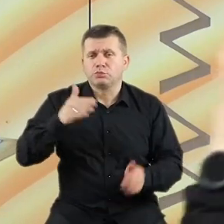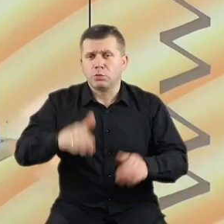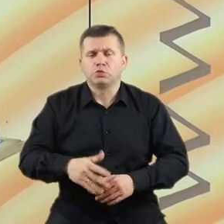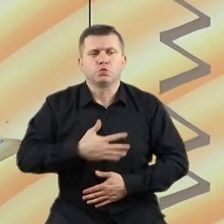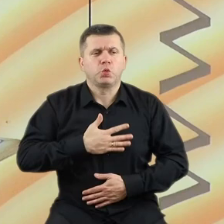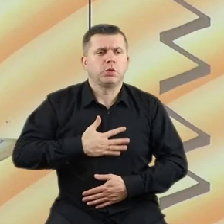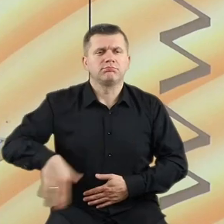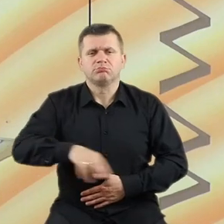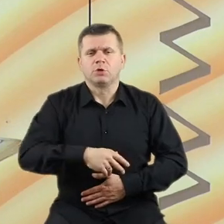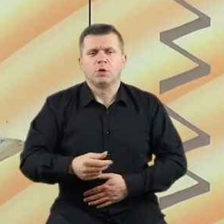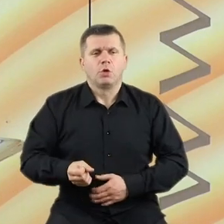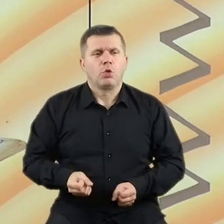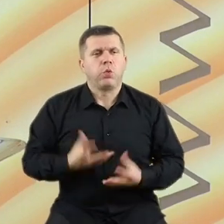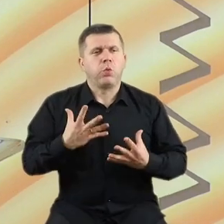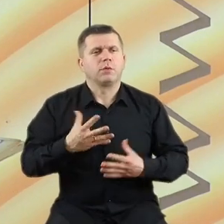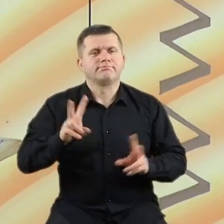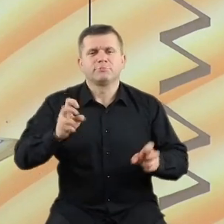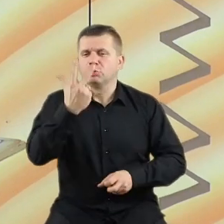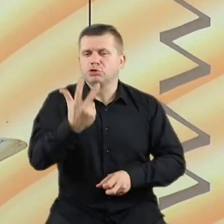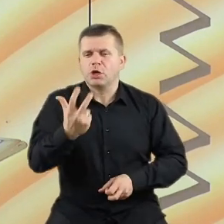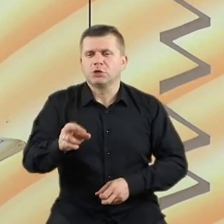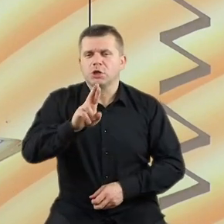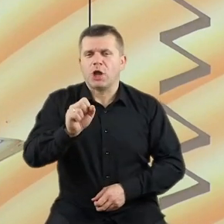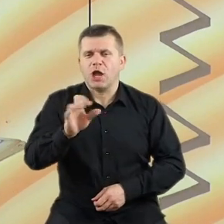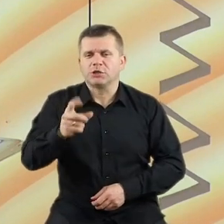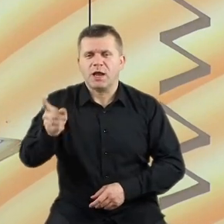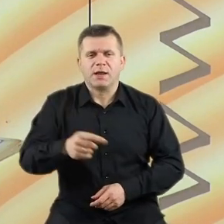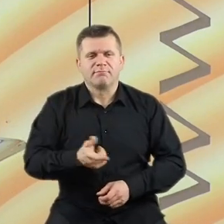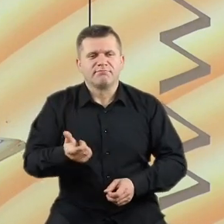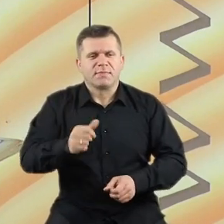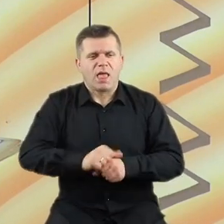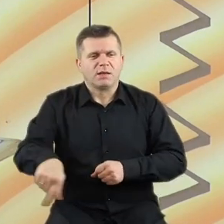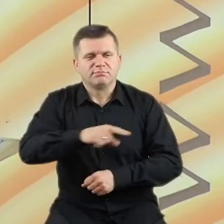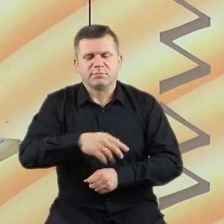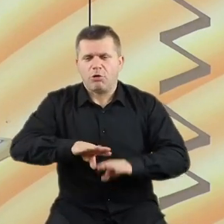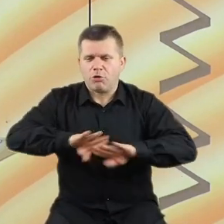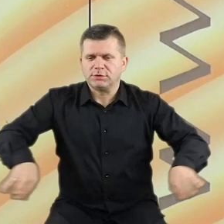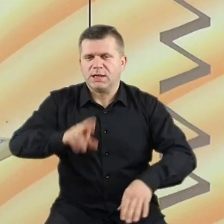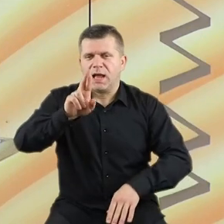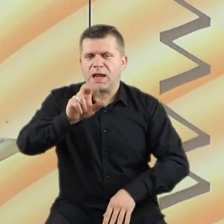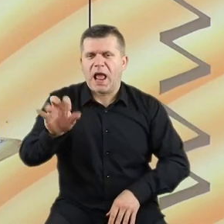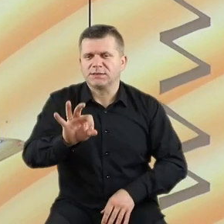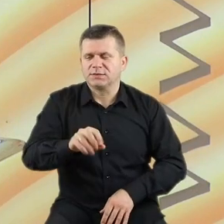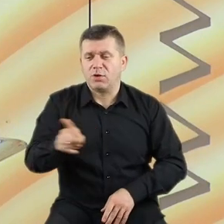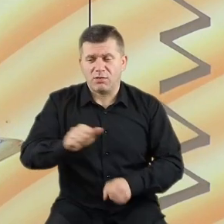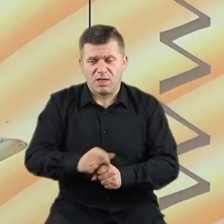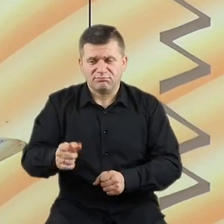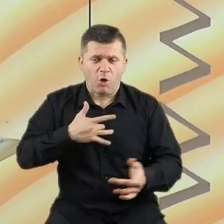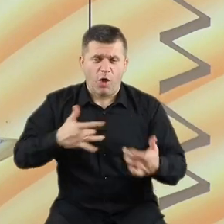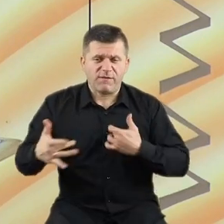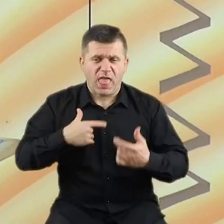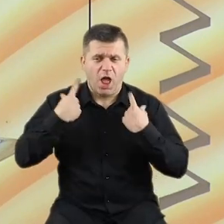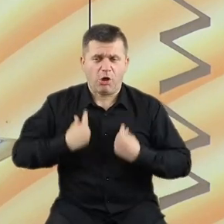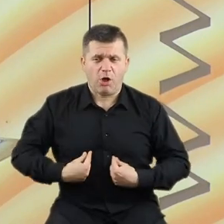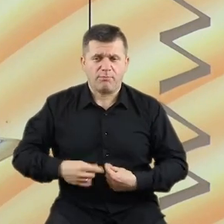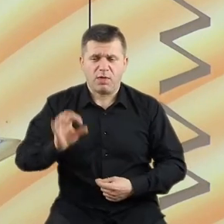III Rzeszy, tylko tam jeszcze jest ten porządny rasizm, jeszcze tam jest to rozdzielenie ras. Ale ona też jest ofiarą wojny. Ona jest